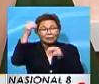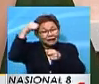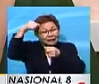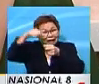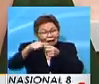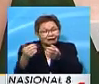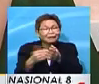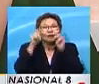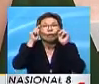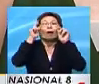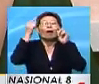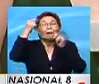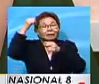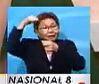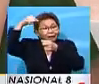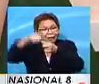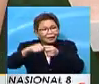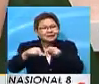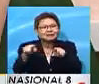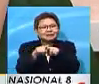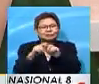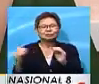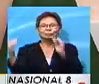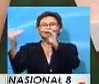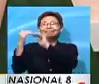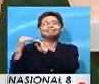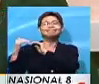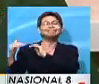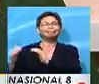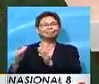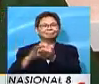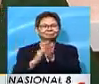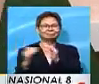tradal supaya dia setanding dengan